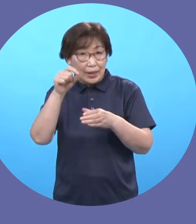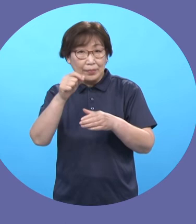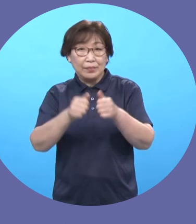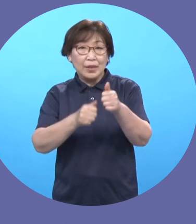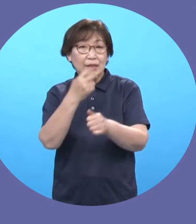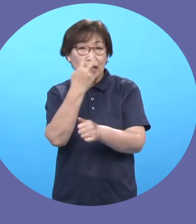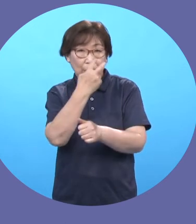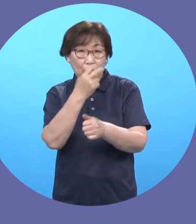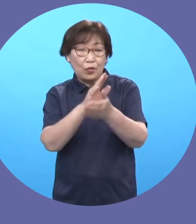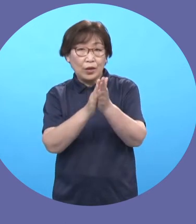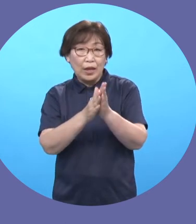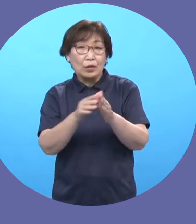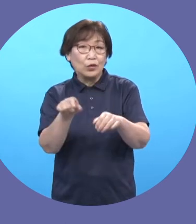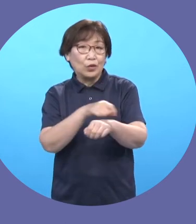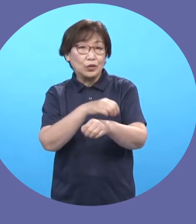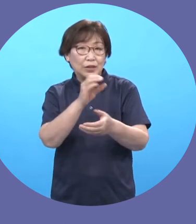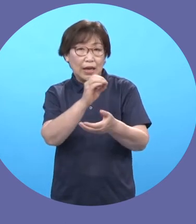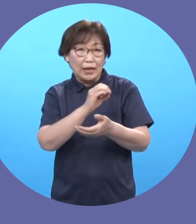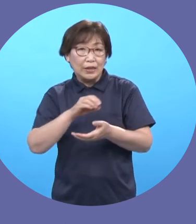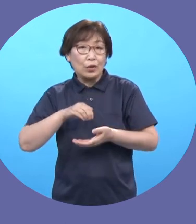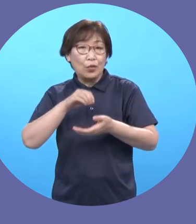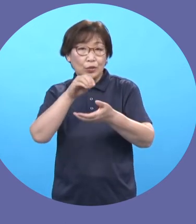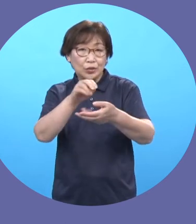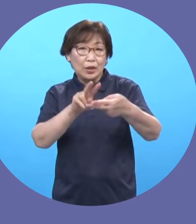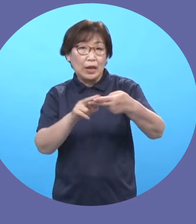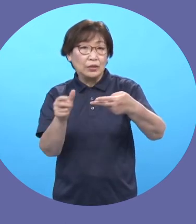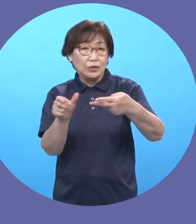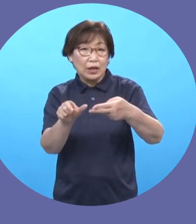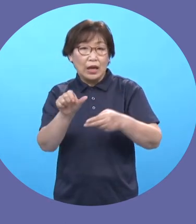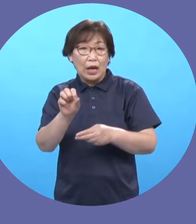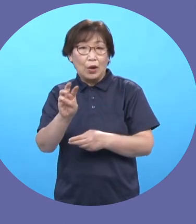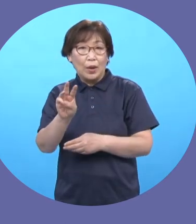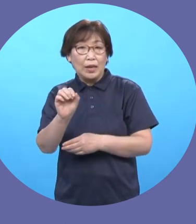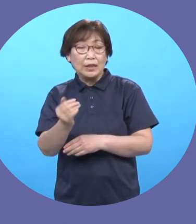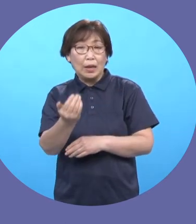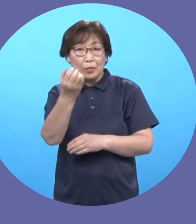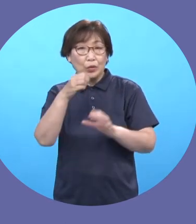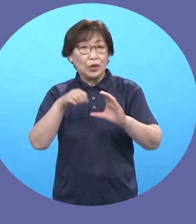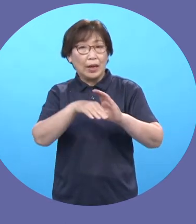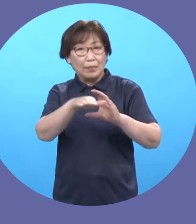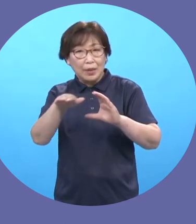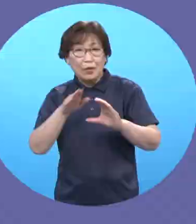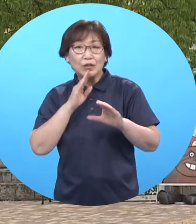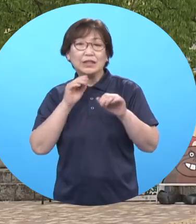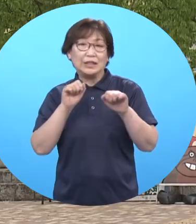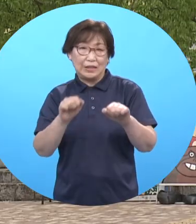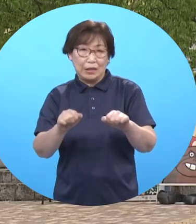産品などを送るハッシュタグ阿波サポのキャンペーンを実施しています。